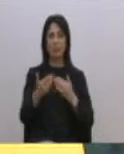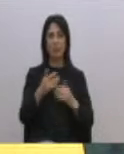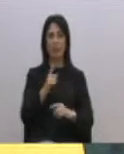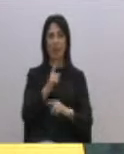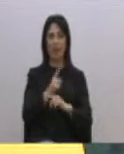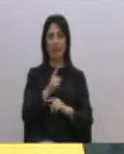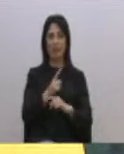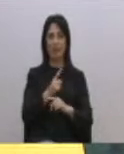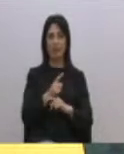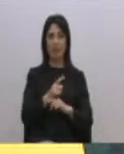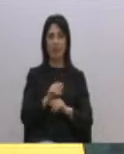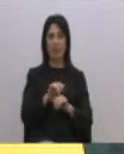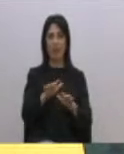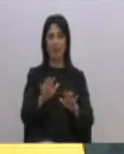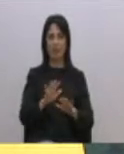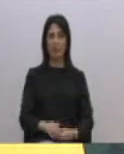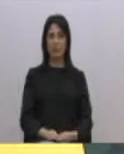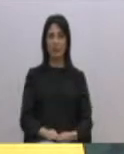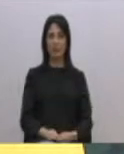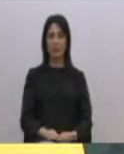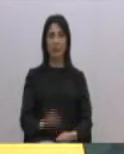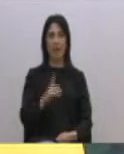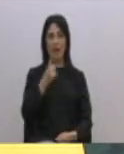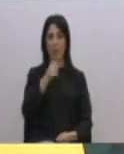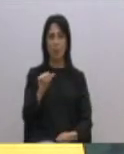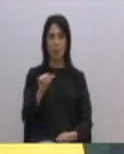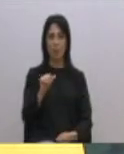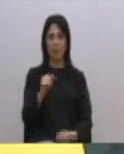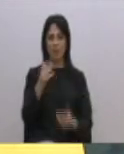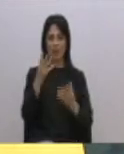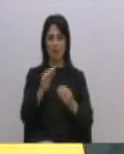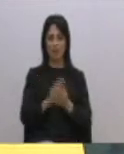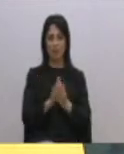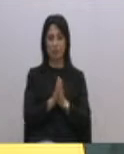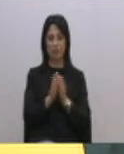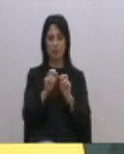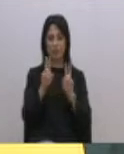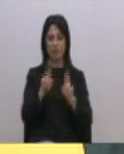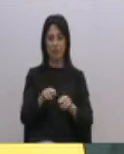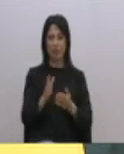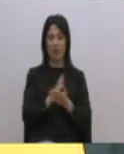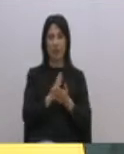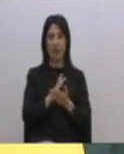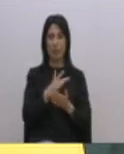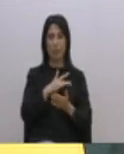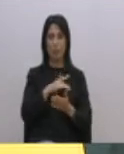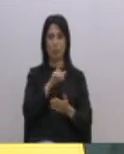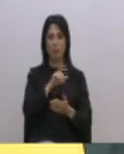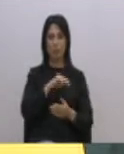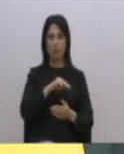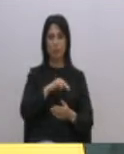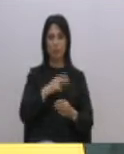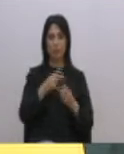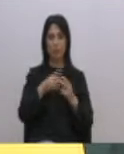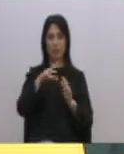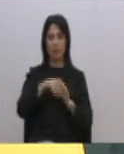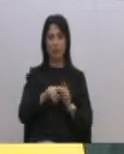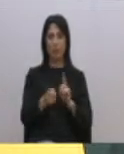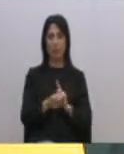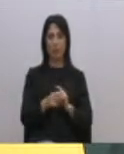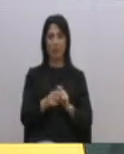აკრძალვა ხორცელდება აგრეთვე და მხოლოდ დღისდგომარეობით სპეციალური დანაყოფის მოსამსახურეებზე, პენტენციურ სამსახურში,